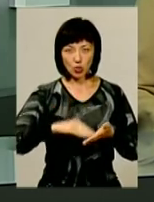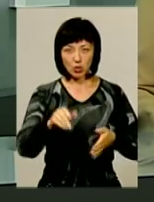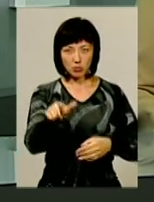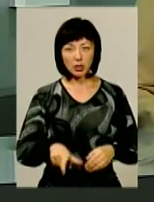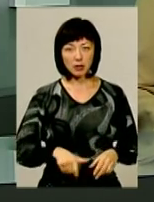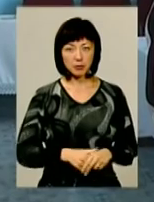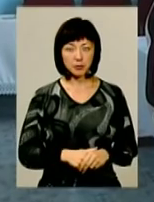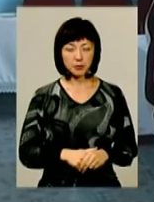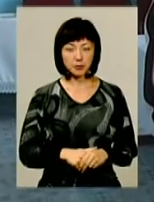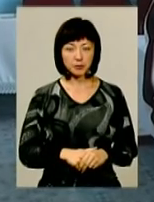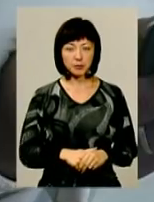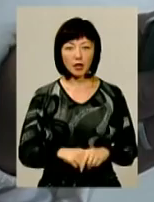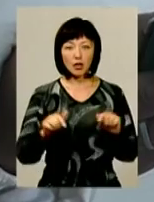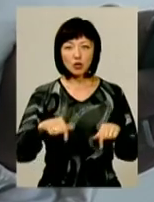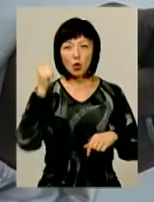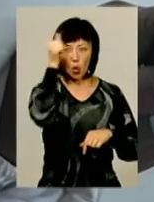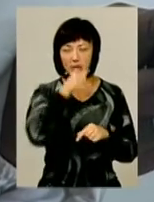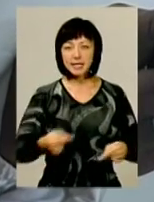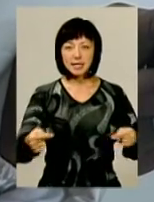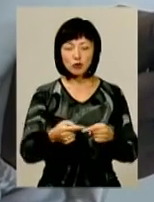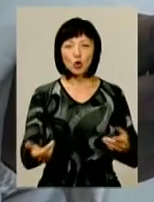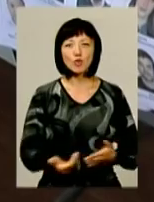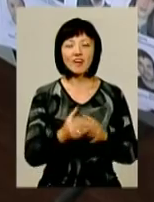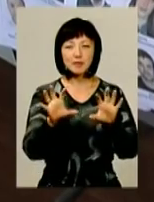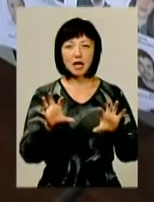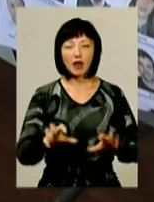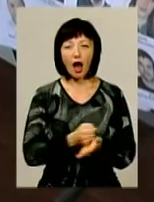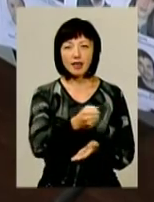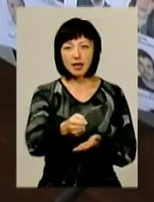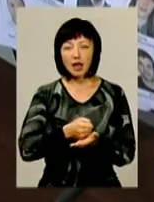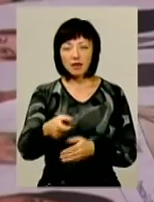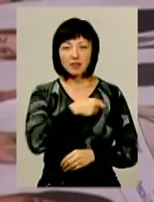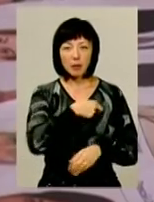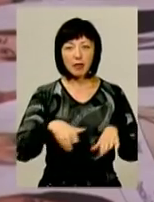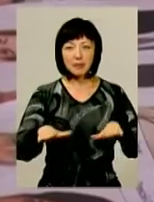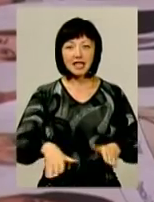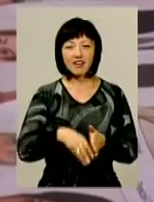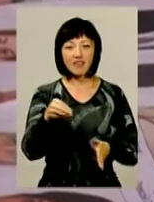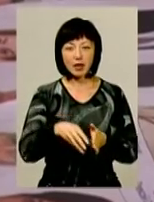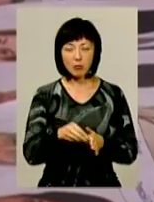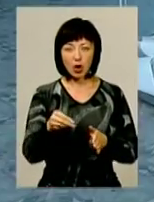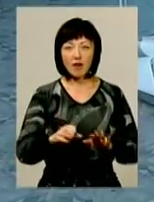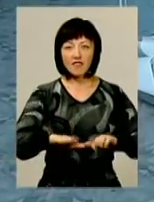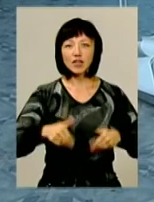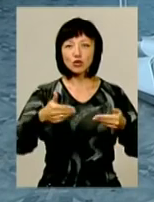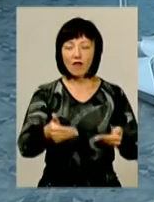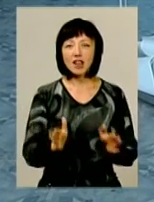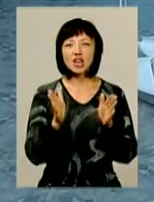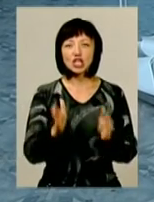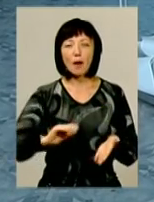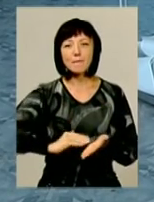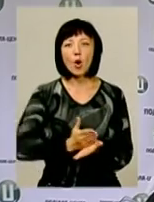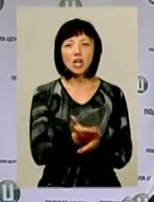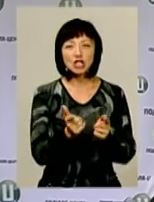Короляк. Цьогоріч, згідно з новим законодавством, кандидатів депутати на місцевих виборах висуватимуть лише